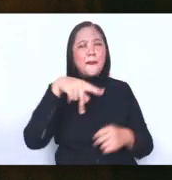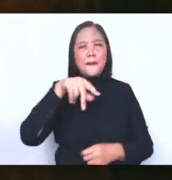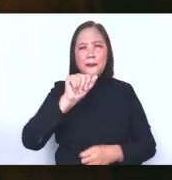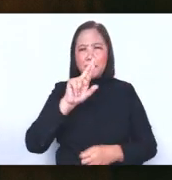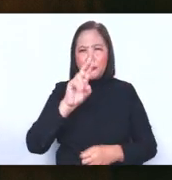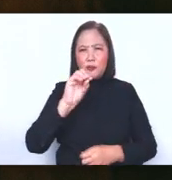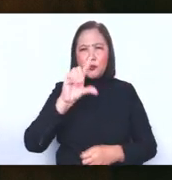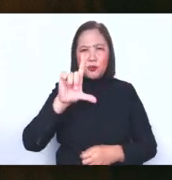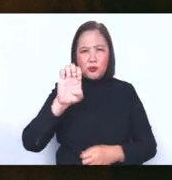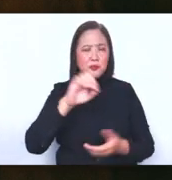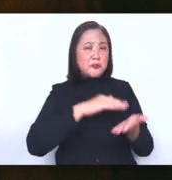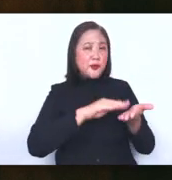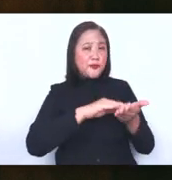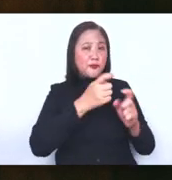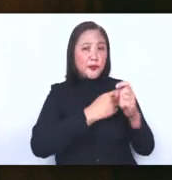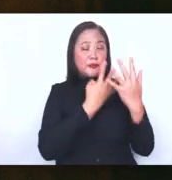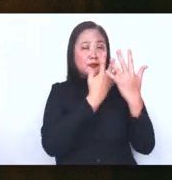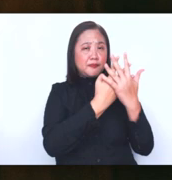1956.